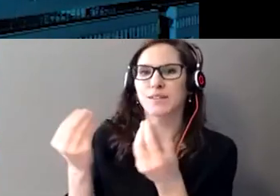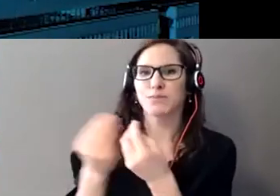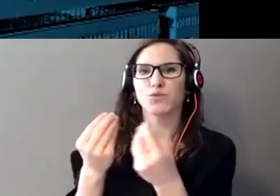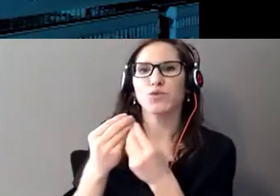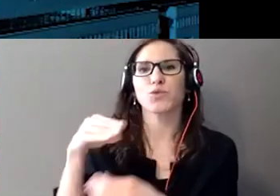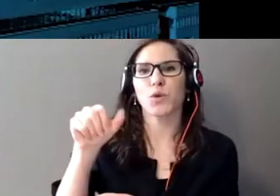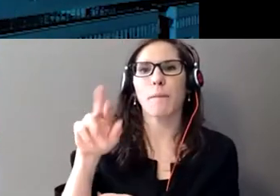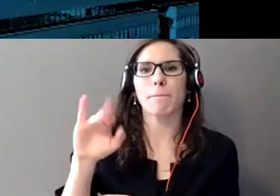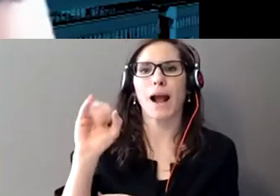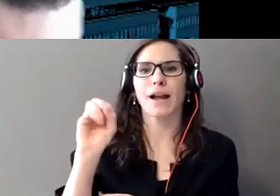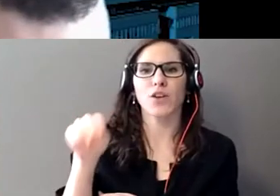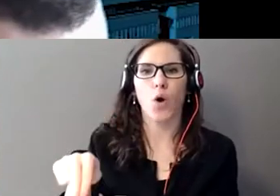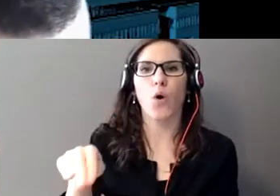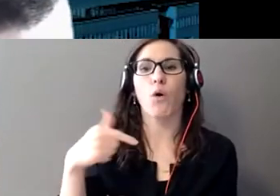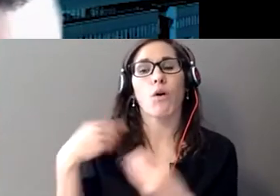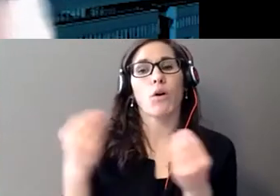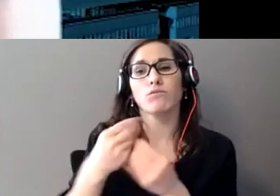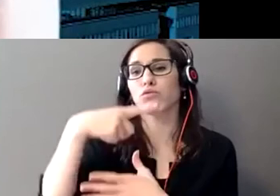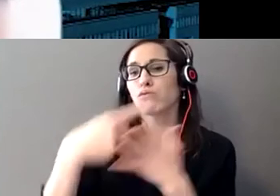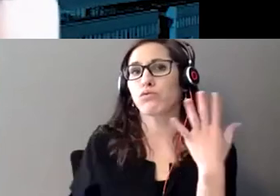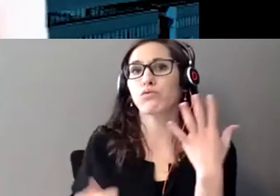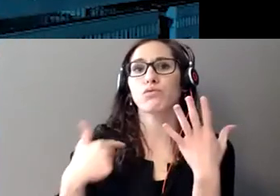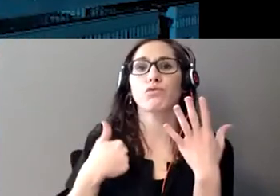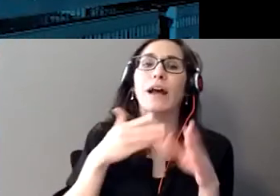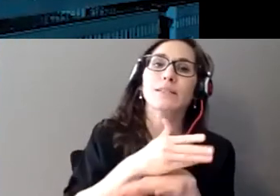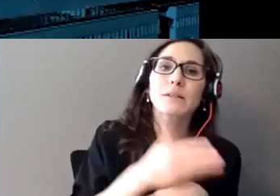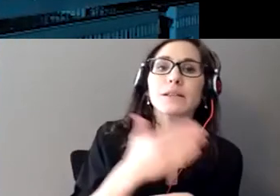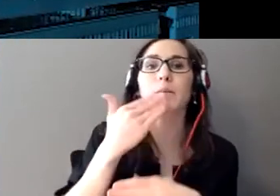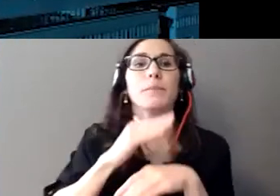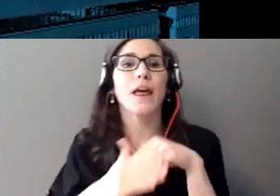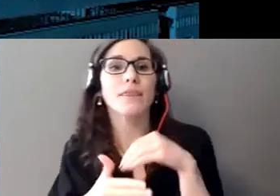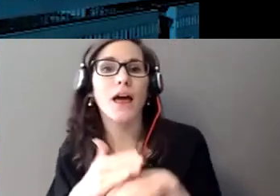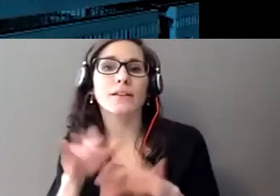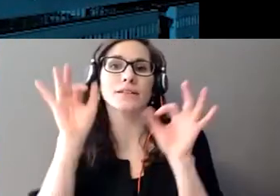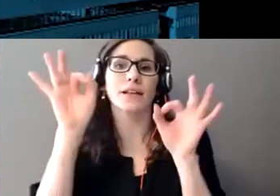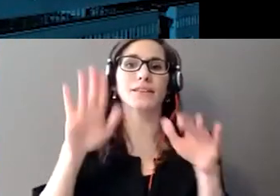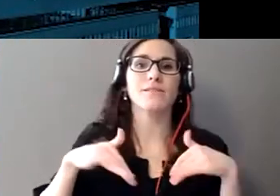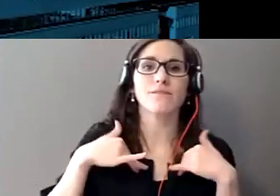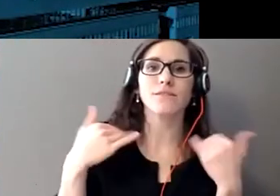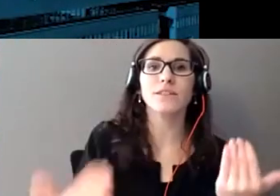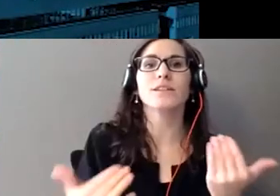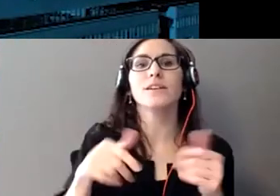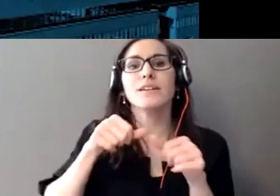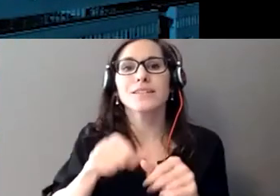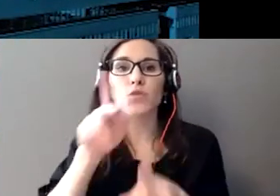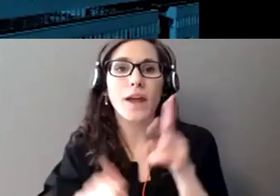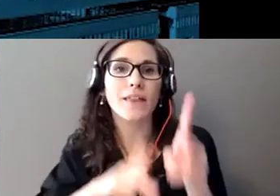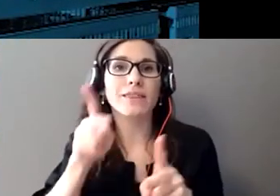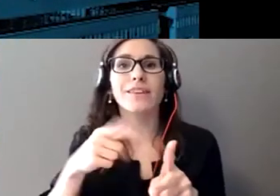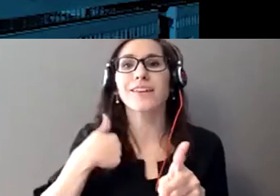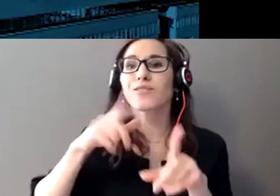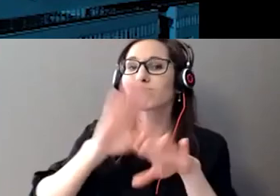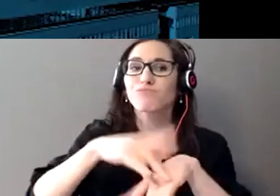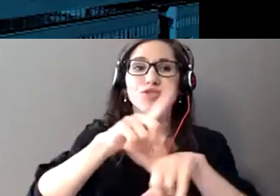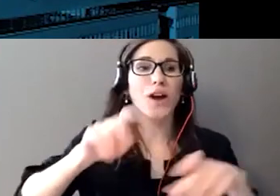'éléments accessibilité, bien-être, qualité de vie, citoyenneté qui animent nos projets respectifs et je suis sûr qu'on aura l